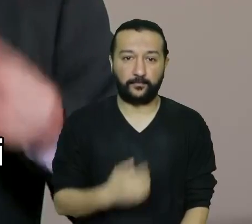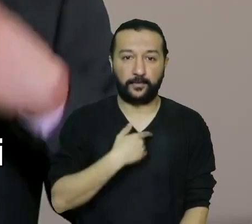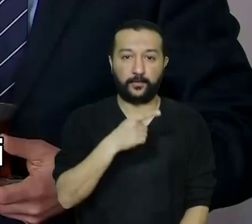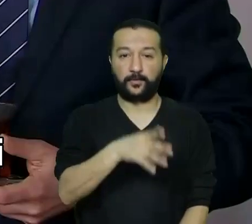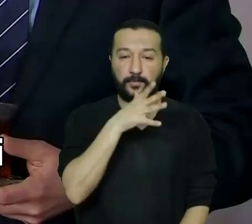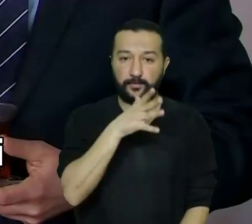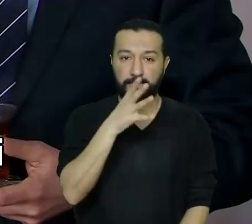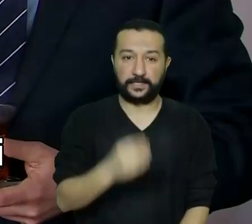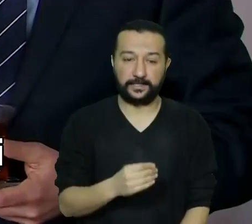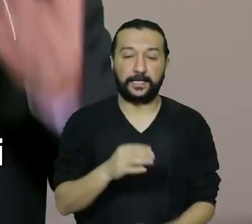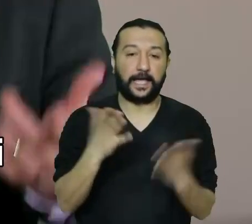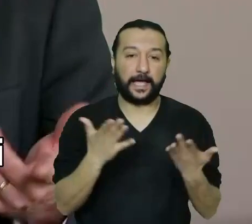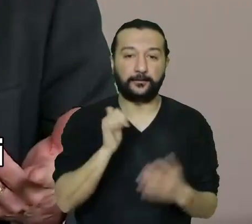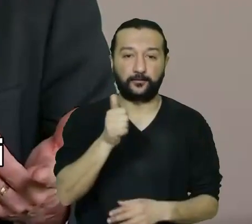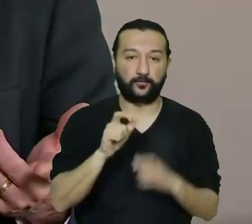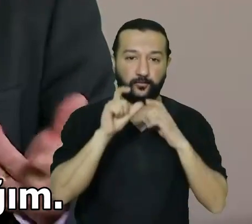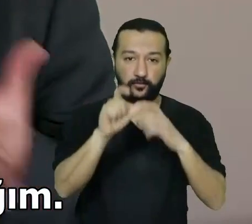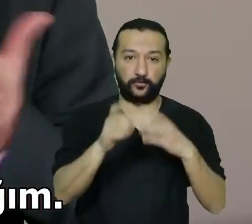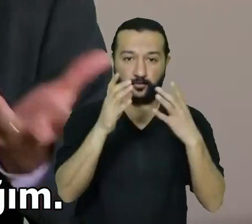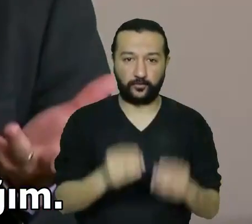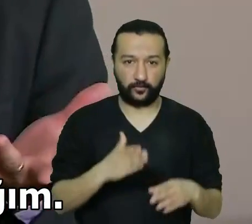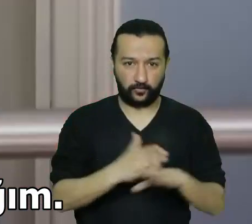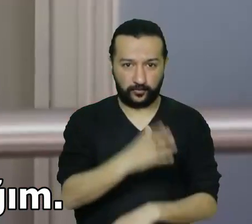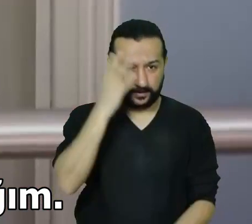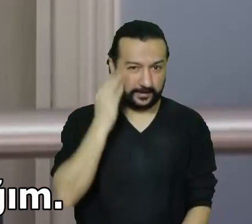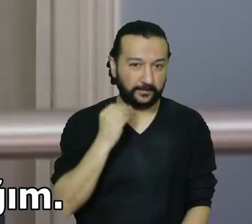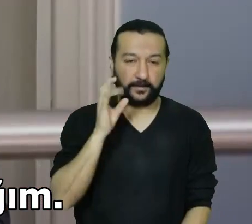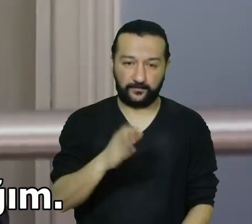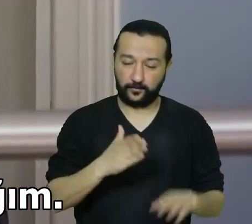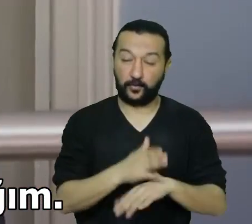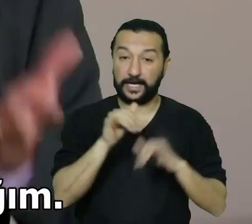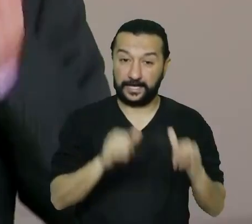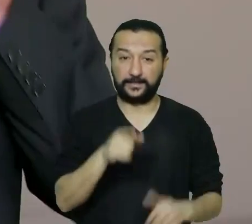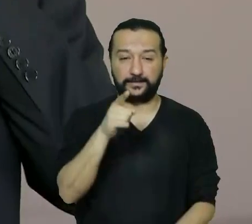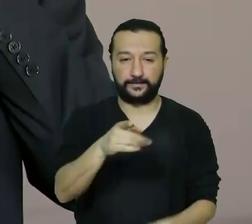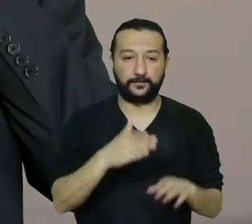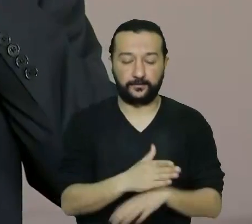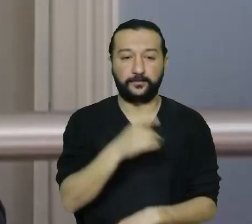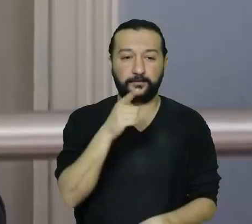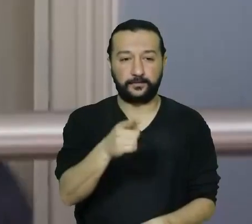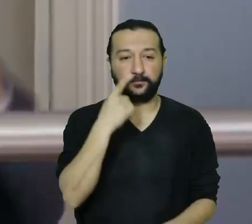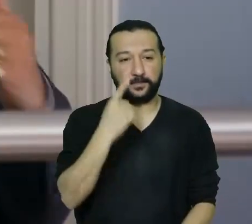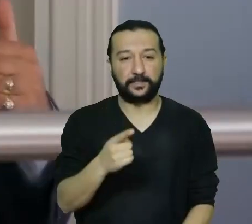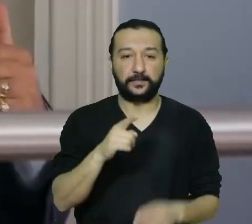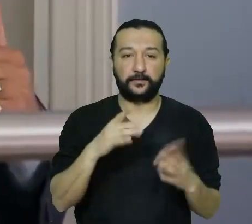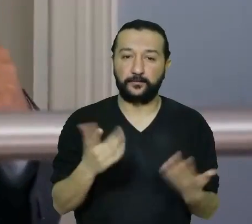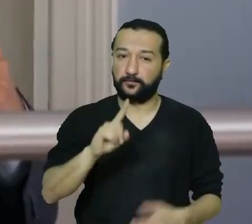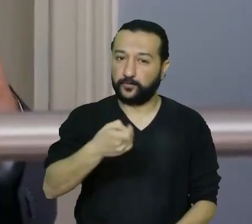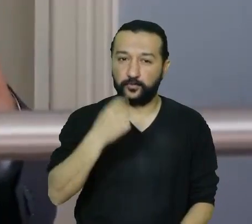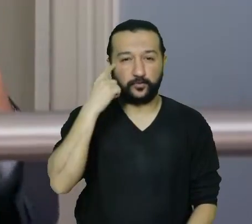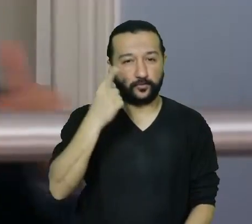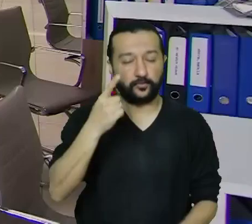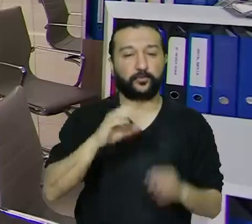ben bu bilmeceyi hangi gün sormuş olurum? Doğru mu anladım? Evet, aynen öyle Nurhancığım. Düşün, bul